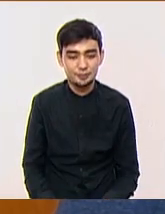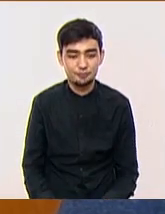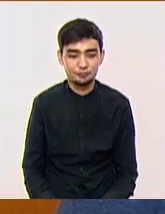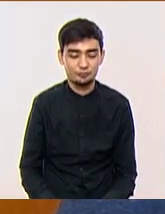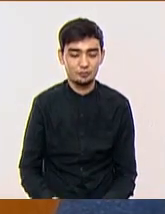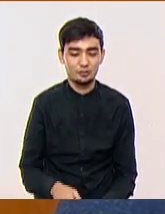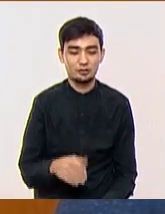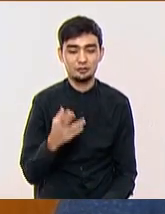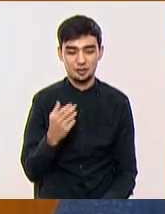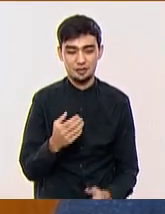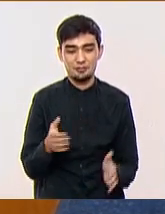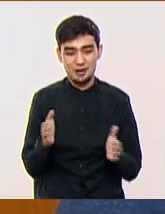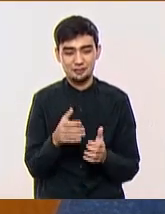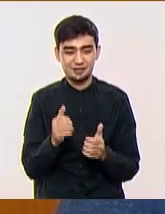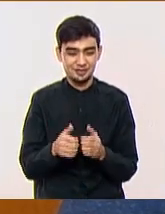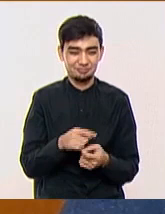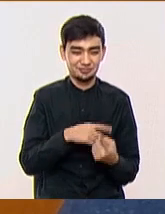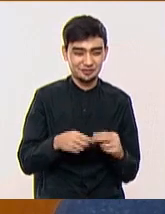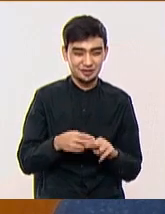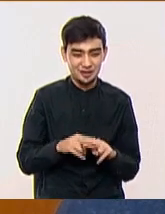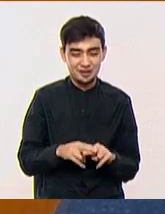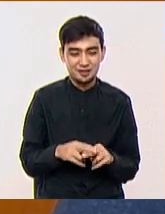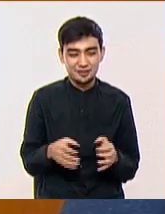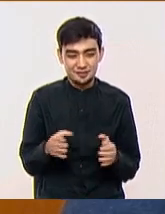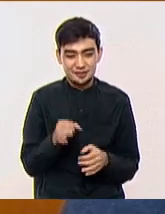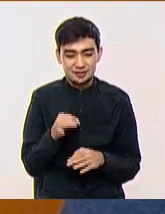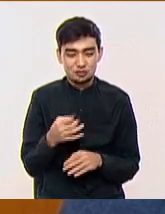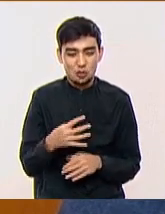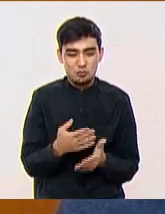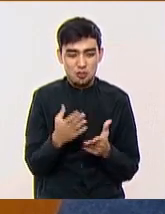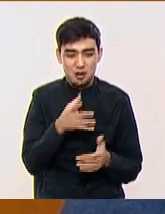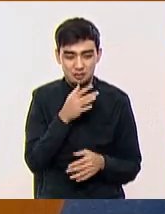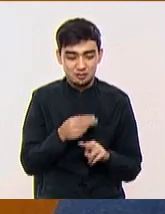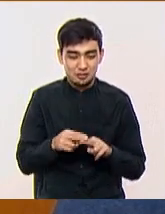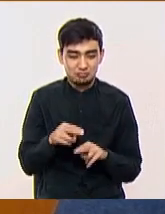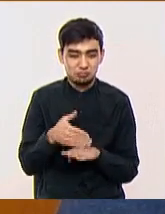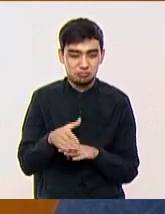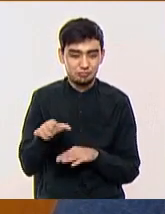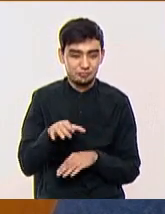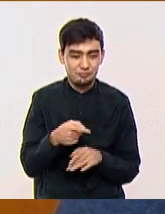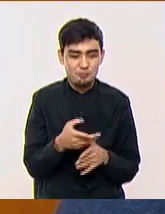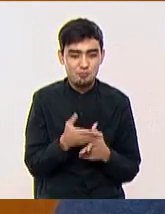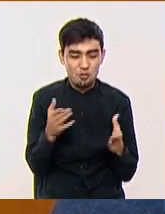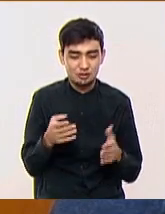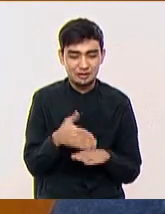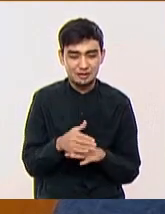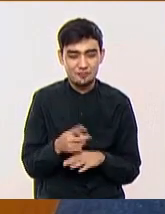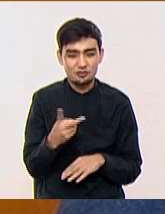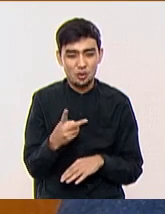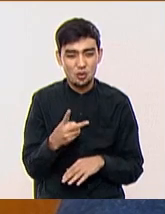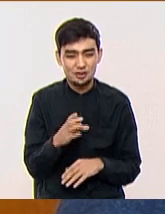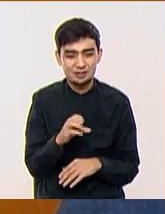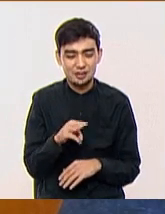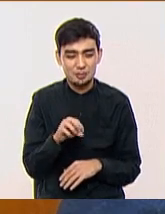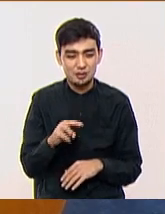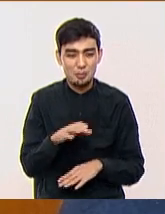несие алған. Шағын ұйымдар арқылы несиені көбіне 40-тан асқан азаматтар алып жатады. Олардың көбі несиені екінші деңгейлі банк